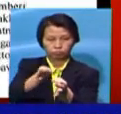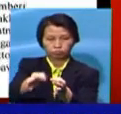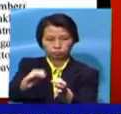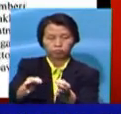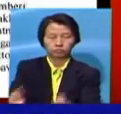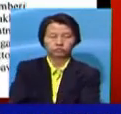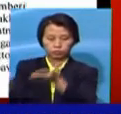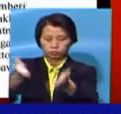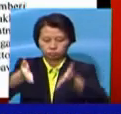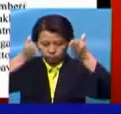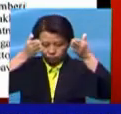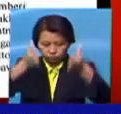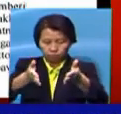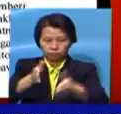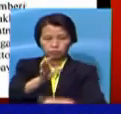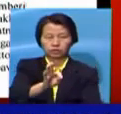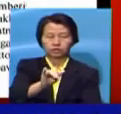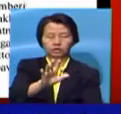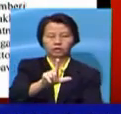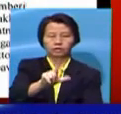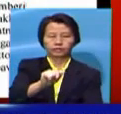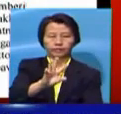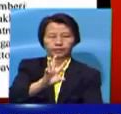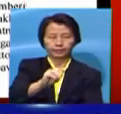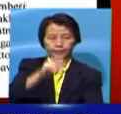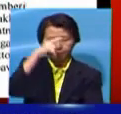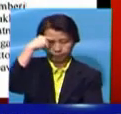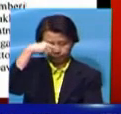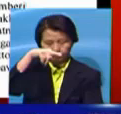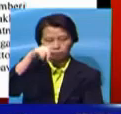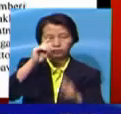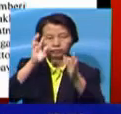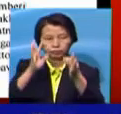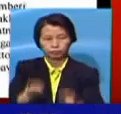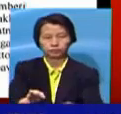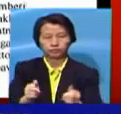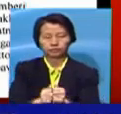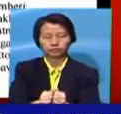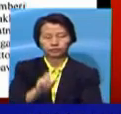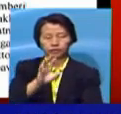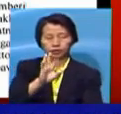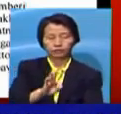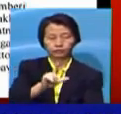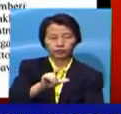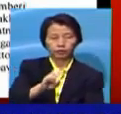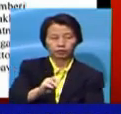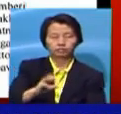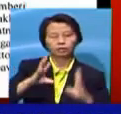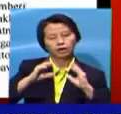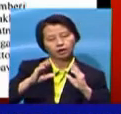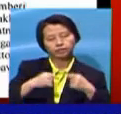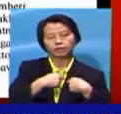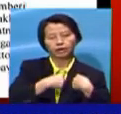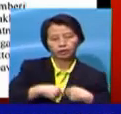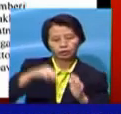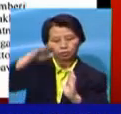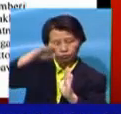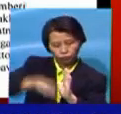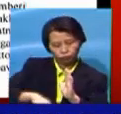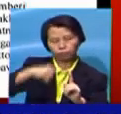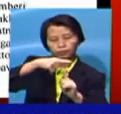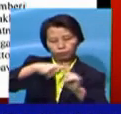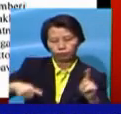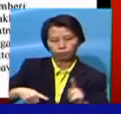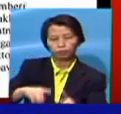dibawa perhatian lembaga FM LP untuk dipertimbangkan FM LP berlembut hati mengurangkan pemotongan